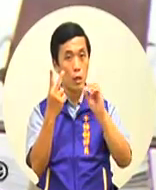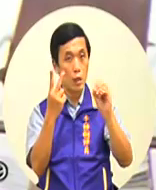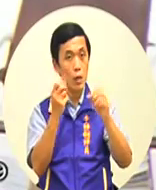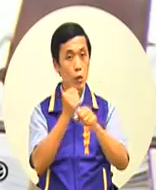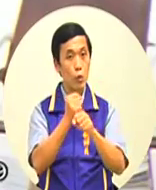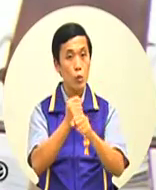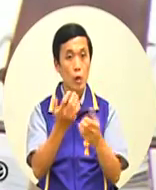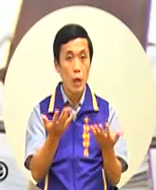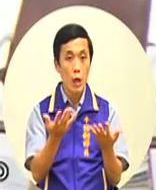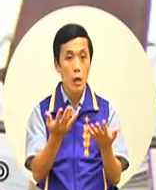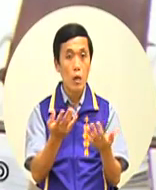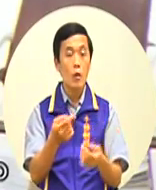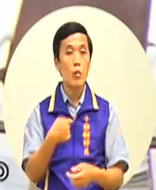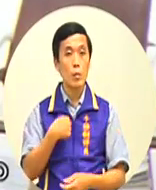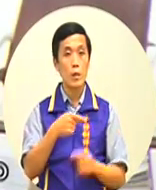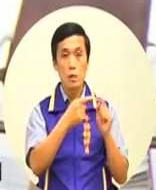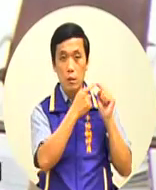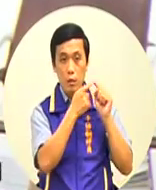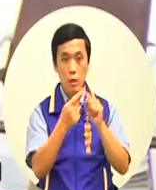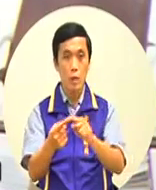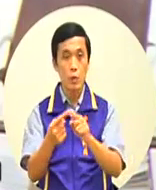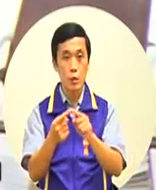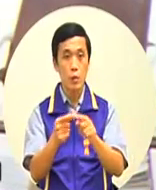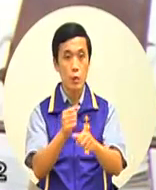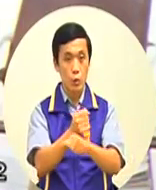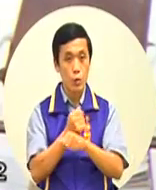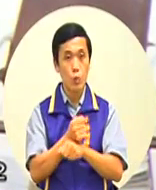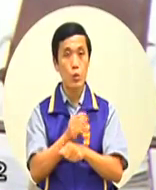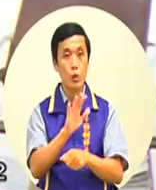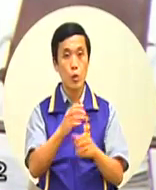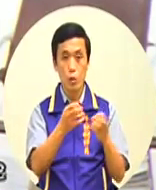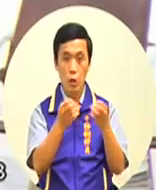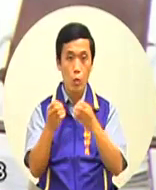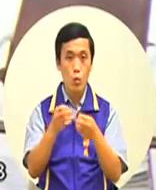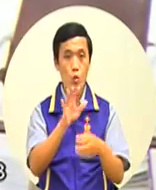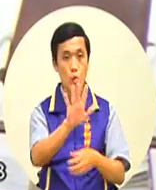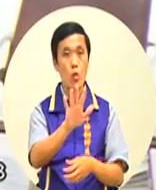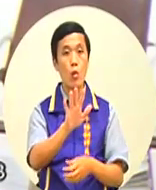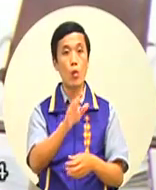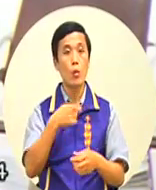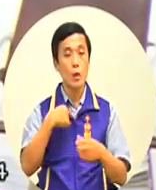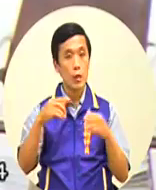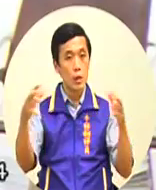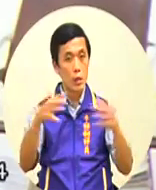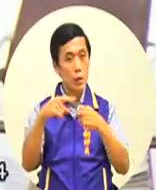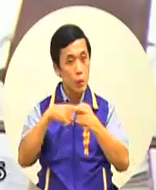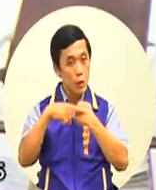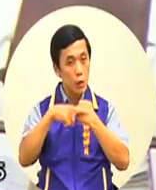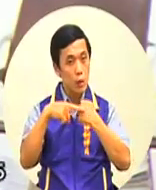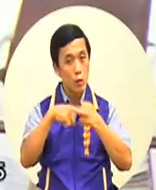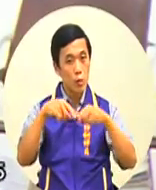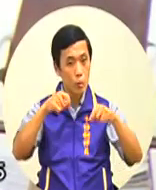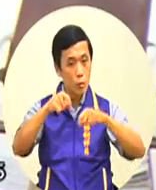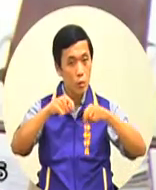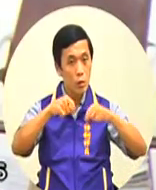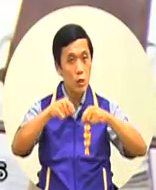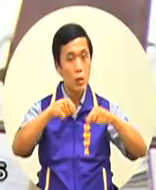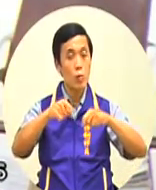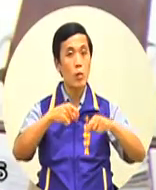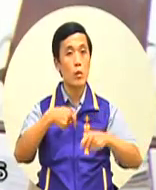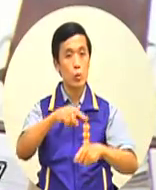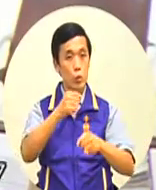是我们持续都很密切在 做讨论，对呀、 啊，对，都会一起规划，一起执行， 是啊，那很好啊，